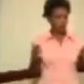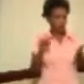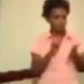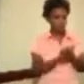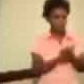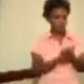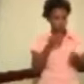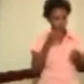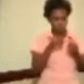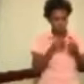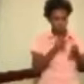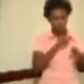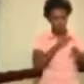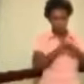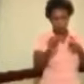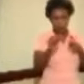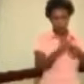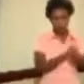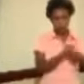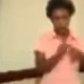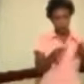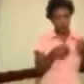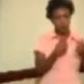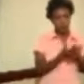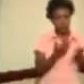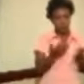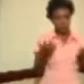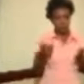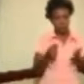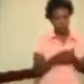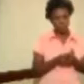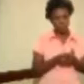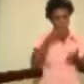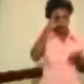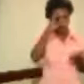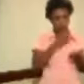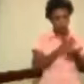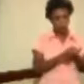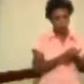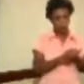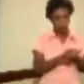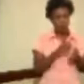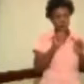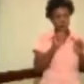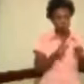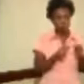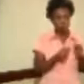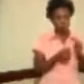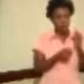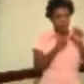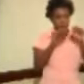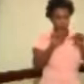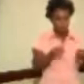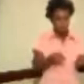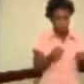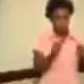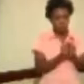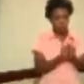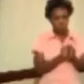plan pratique, les fibres optiques, etc. Tout ceci, je crois, est possible et l'a possible avec